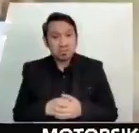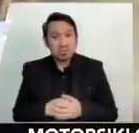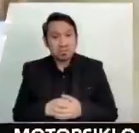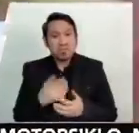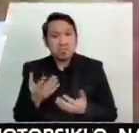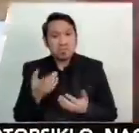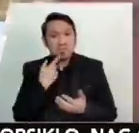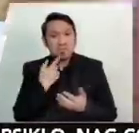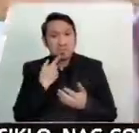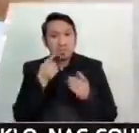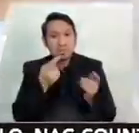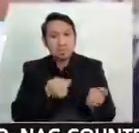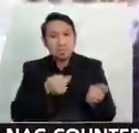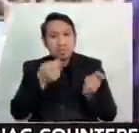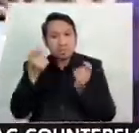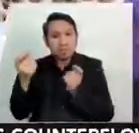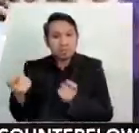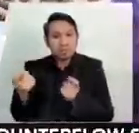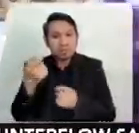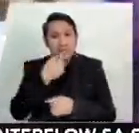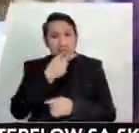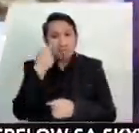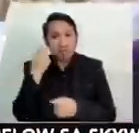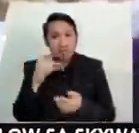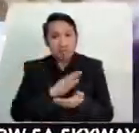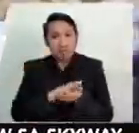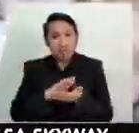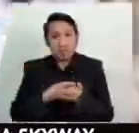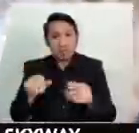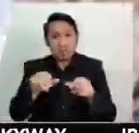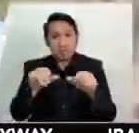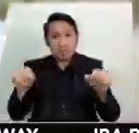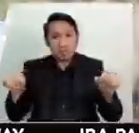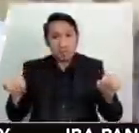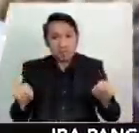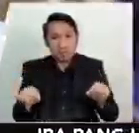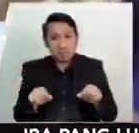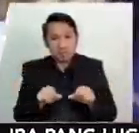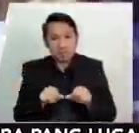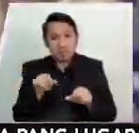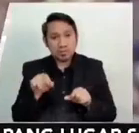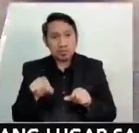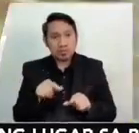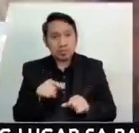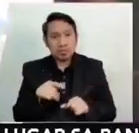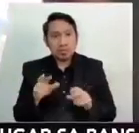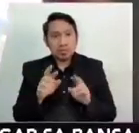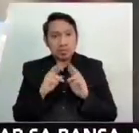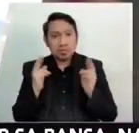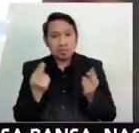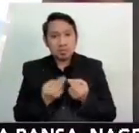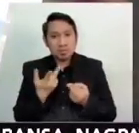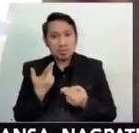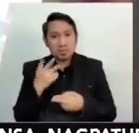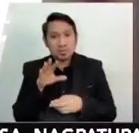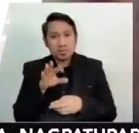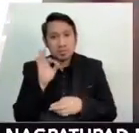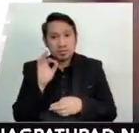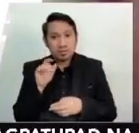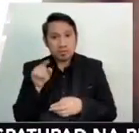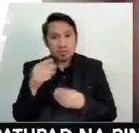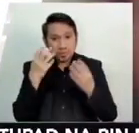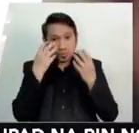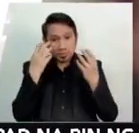mga tarsier dahil nililinis nila ang area ng farm ng kanilang kaanak kung saan nakita ang tarsier. Apit na mo sila